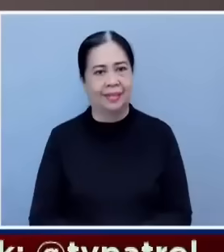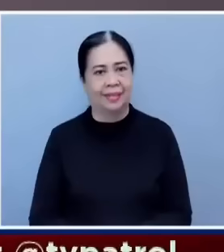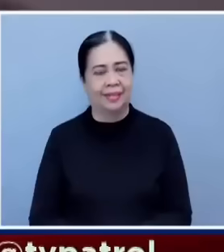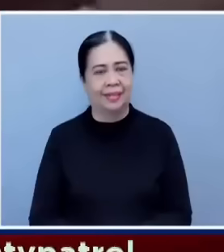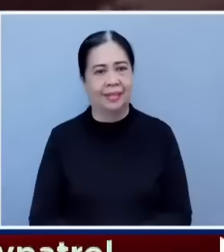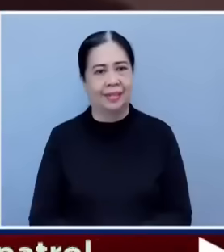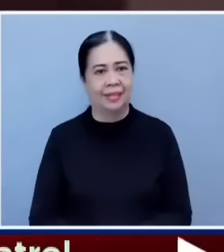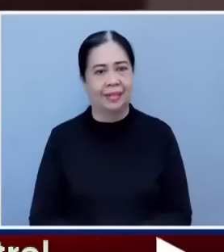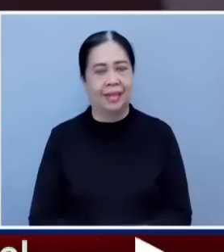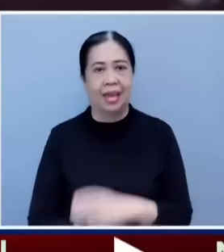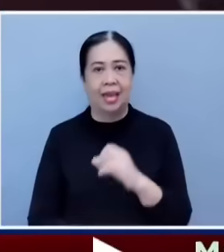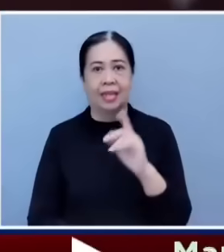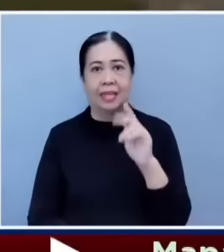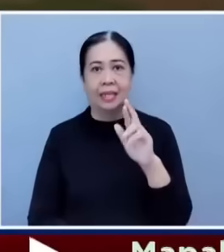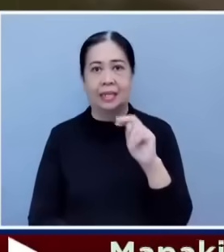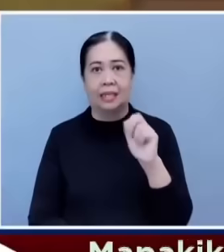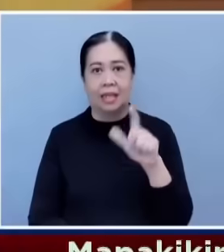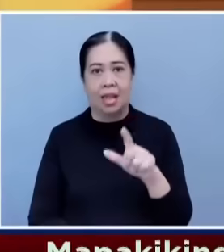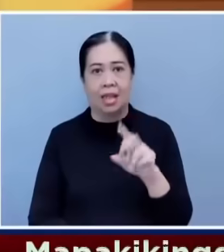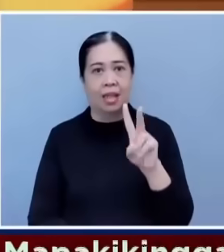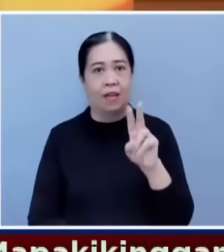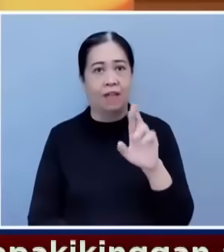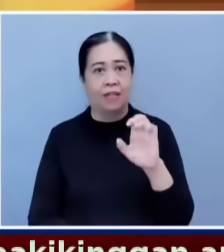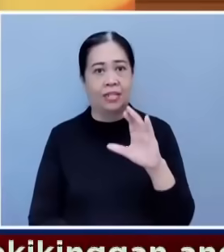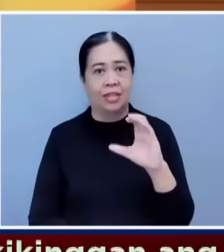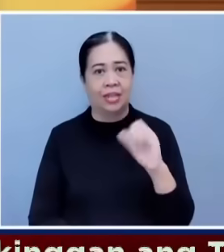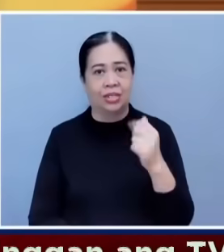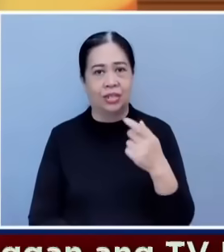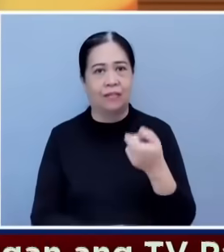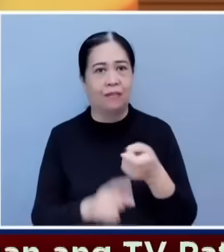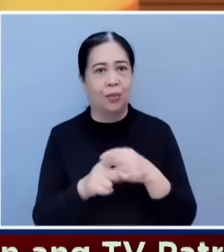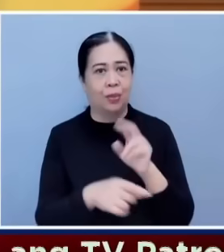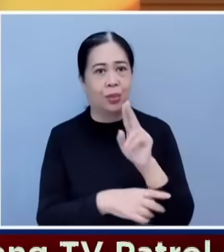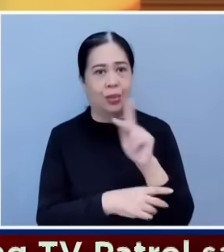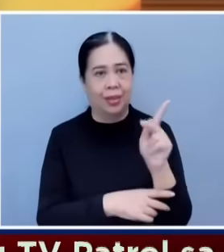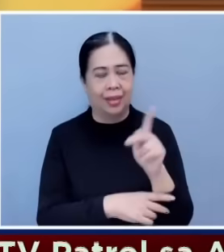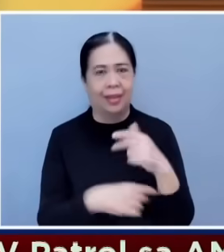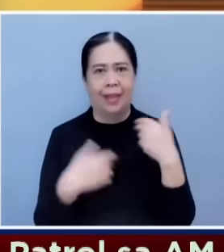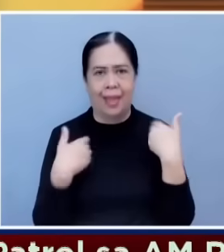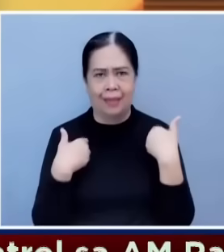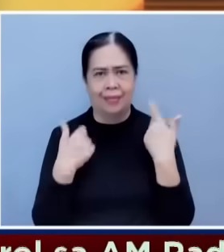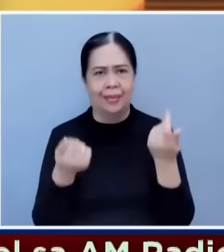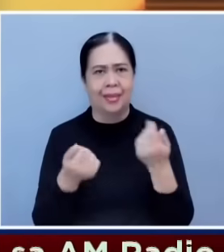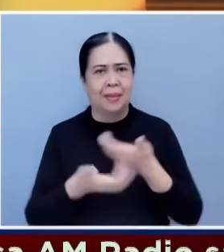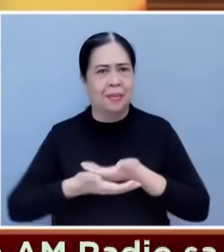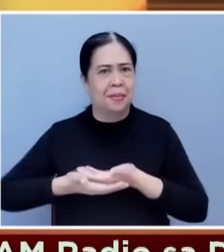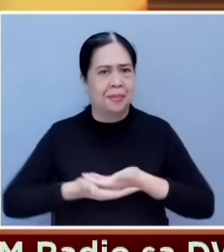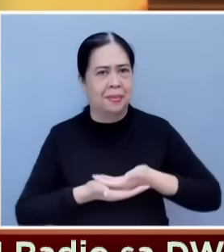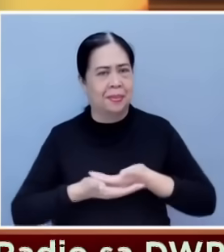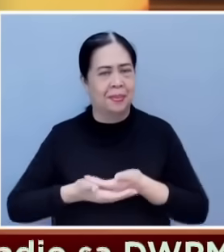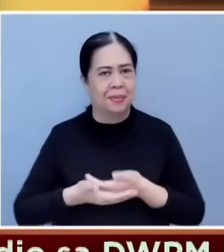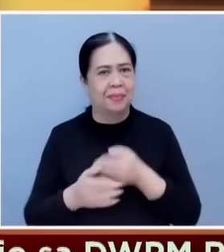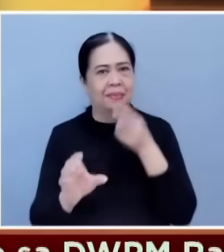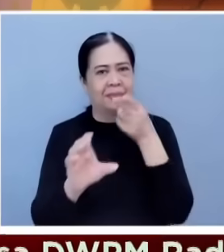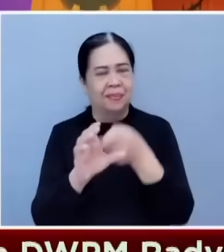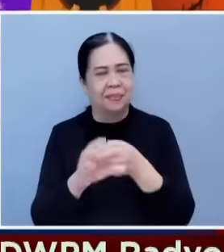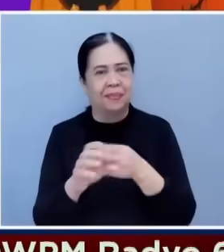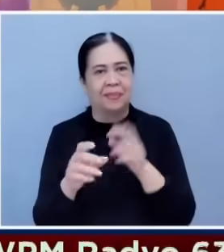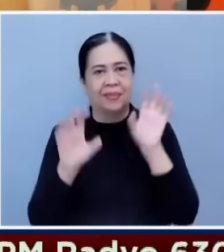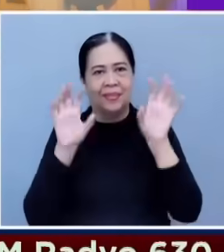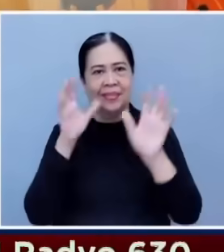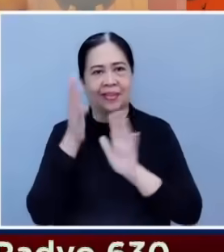at Crystal Versace naman sa UK. Hindi naman nagpahuli ang mga celebrity babies na makijoin sa Halloween